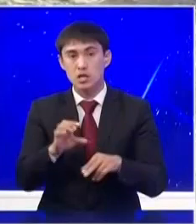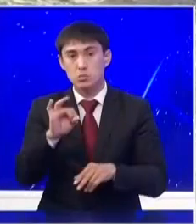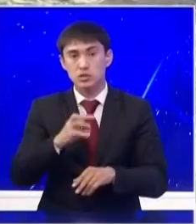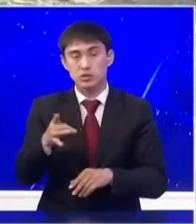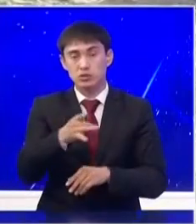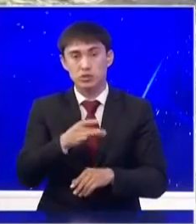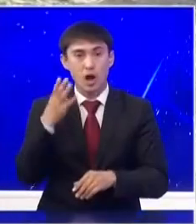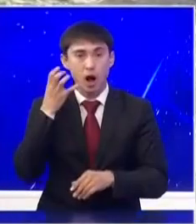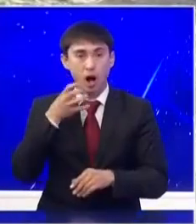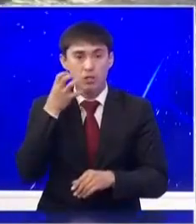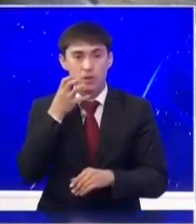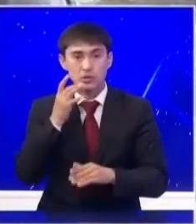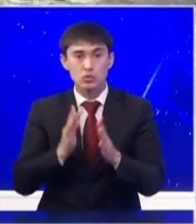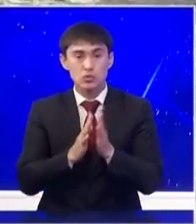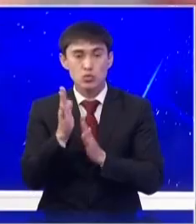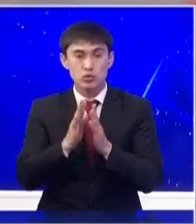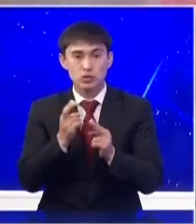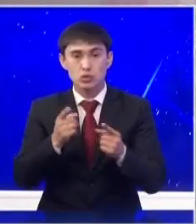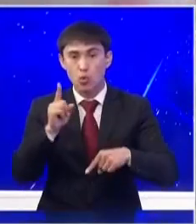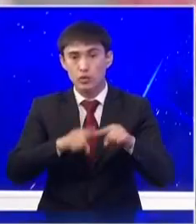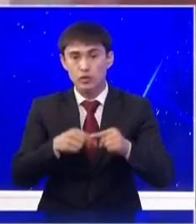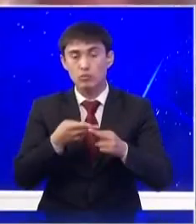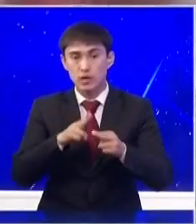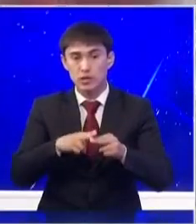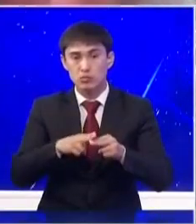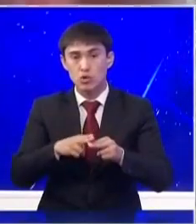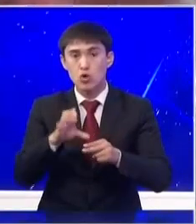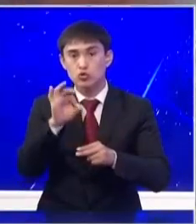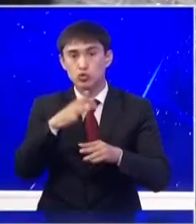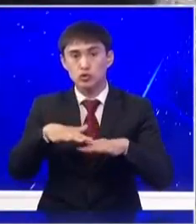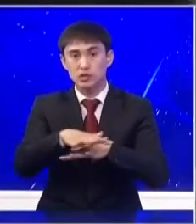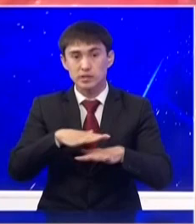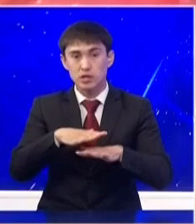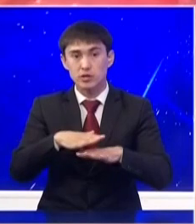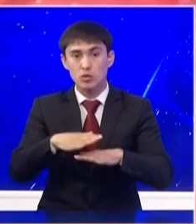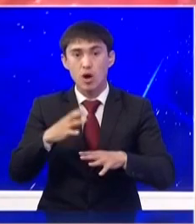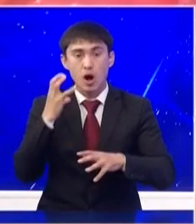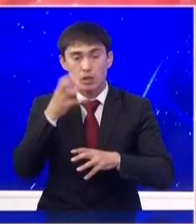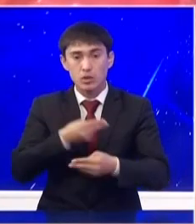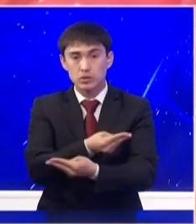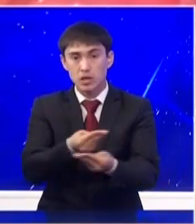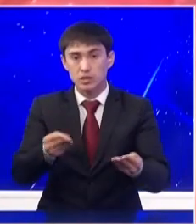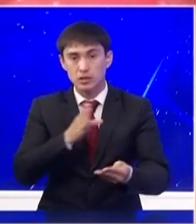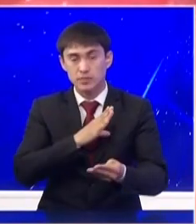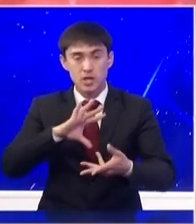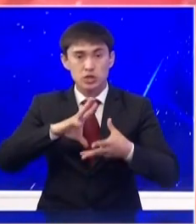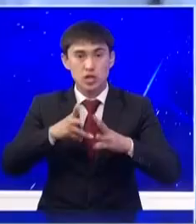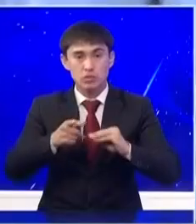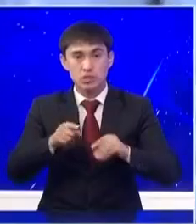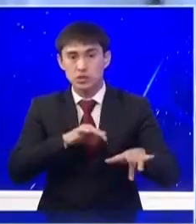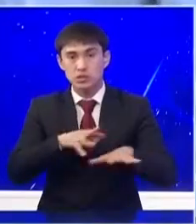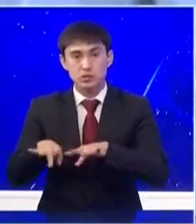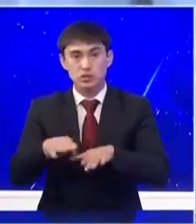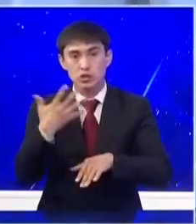ауданы алманың отаны болған соң, әлеуметтік осал топ өкілдеріне жеміс толы дорбалар таратылды. Жалпы бастама